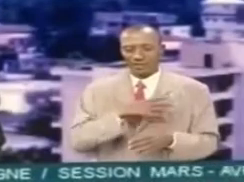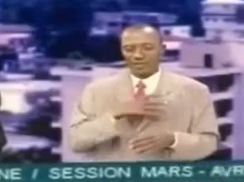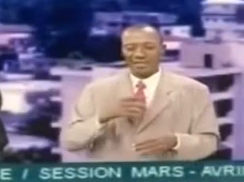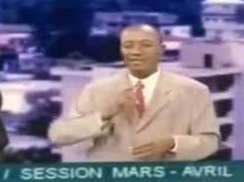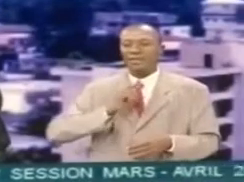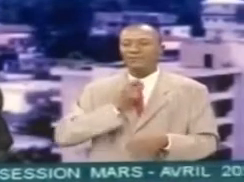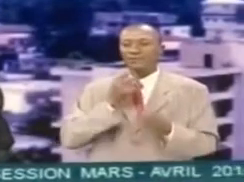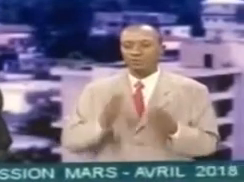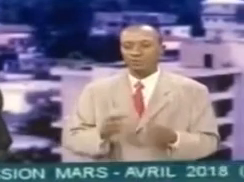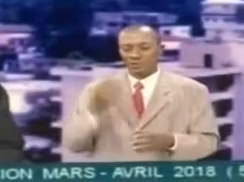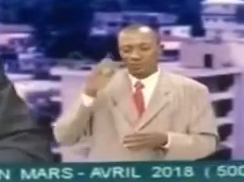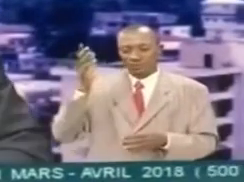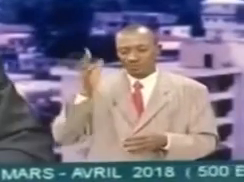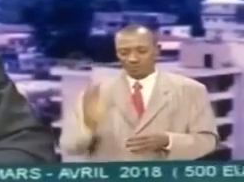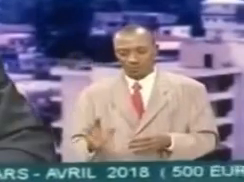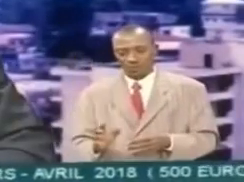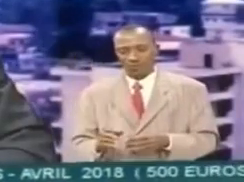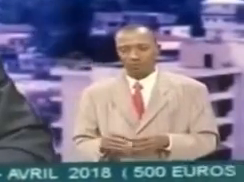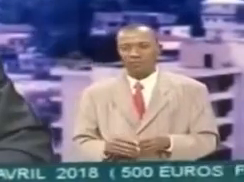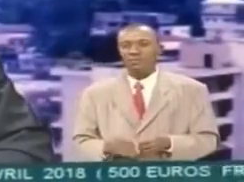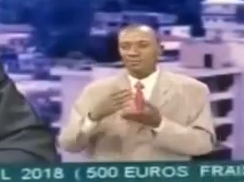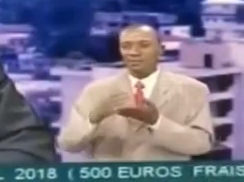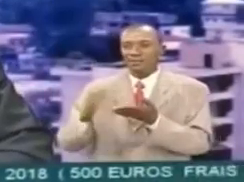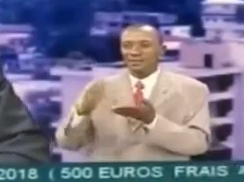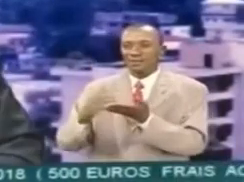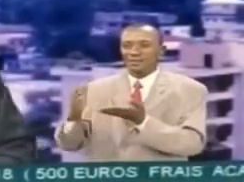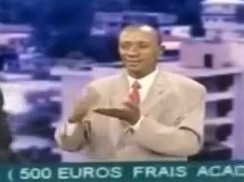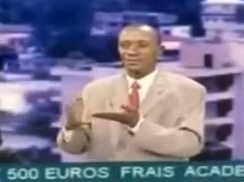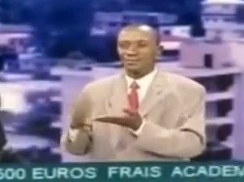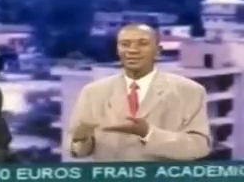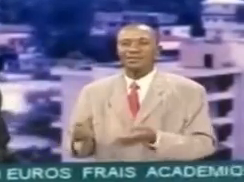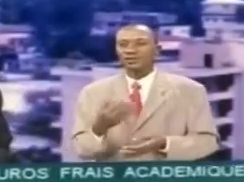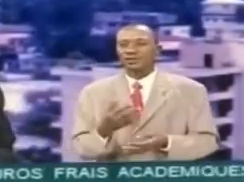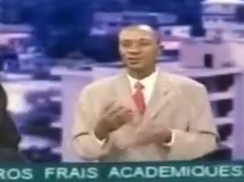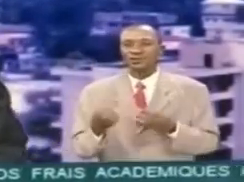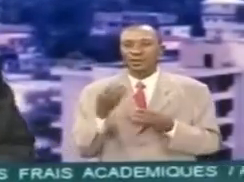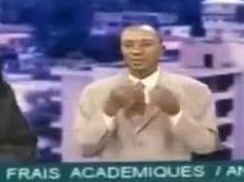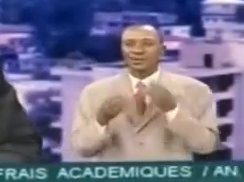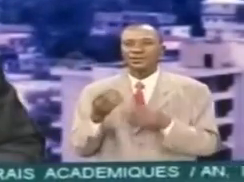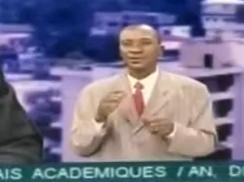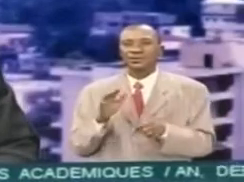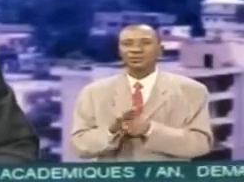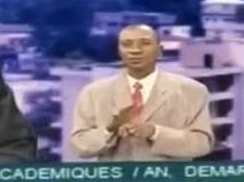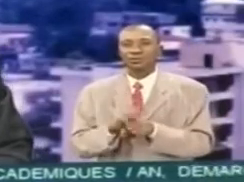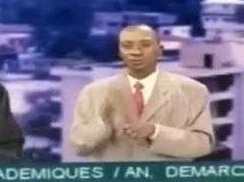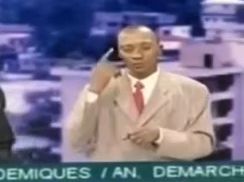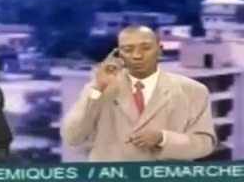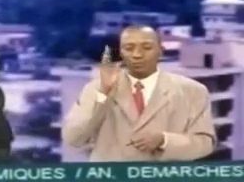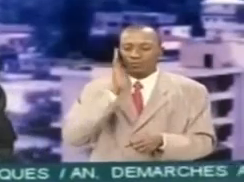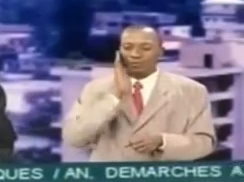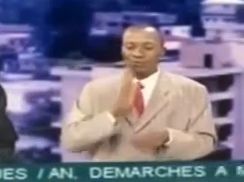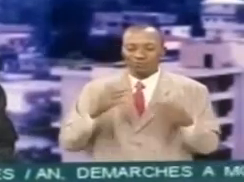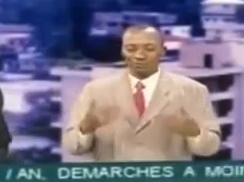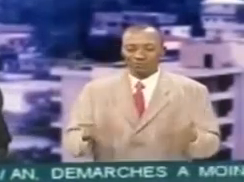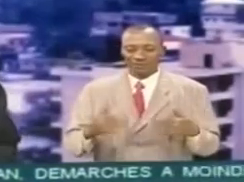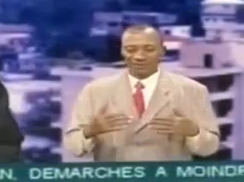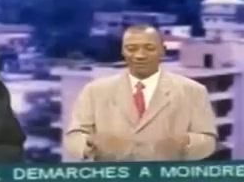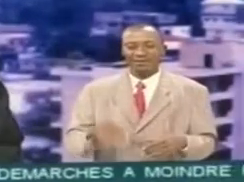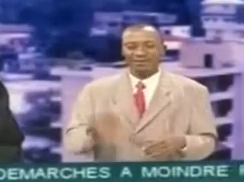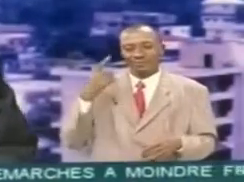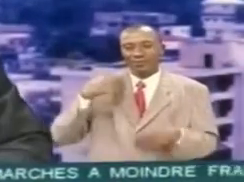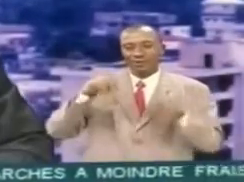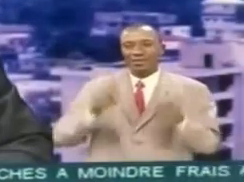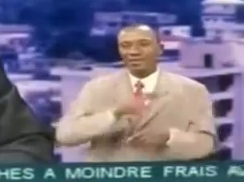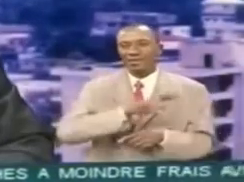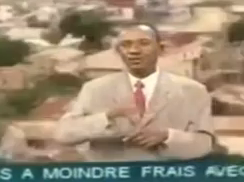don, des vivres de première nécessité, leur a été remis dans le but de passer de bonnes fêtes de fin d'année. Un commentaire de